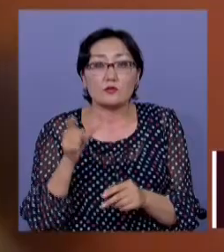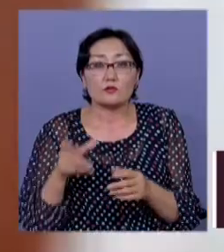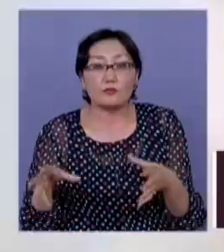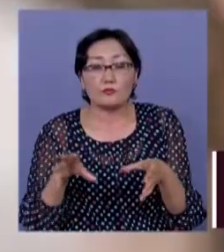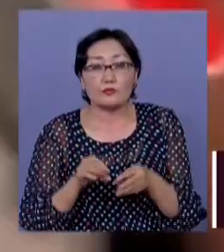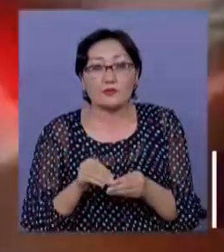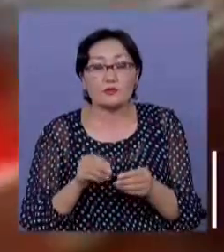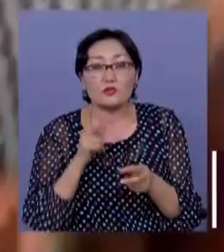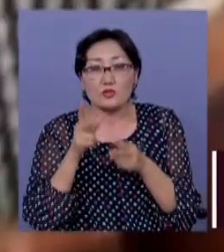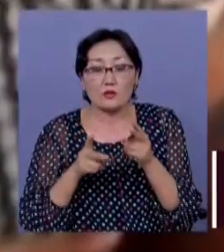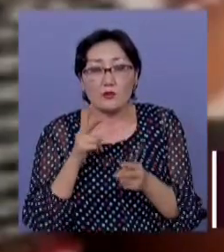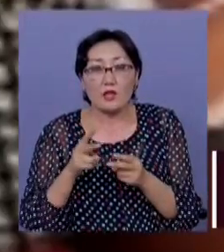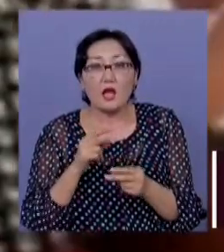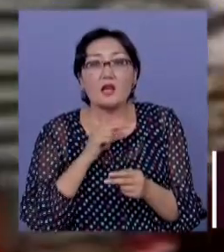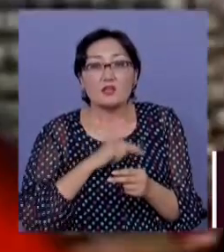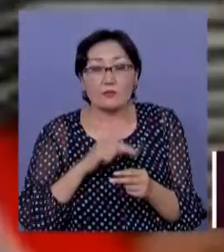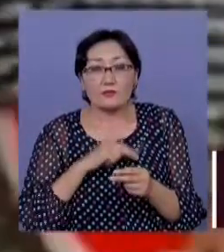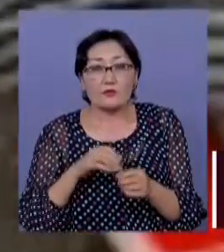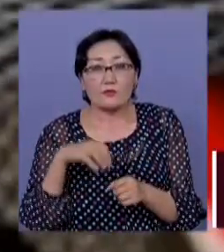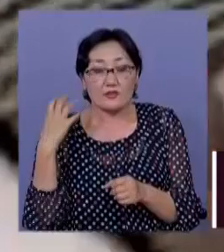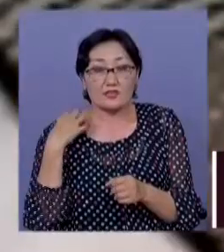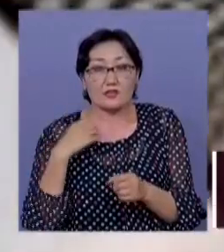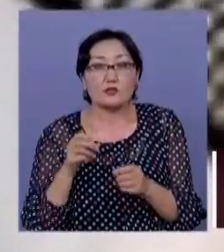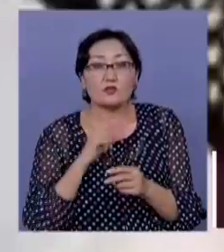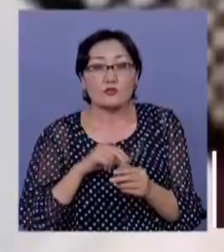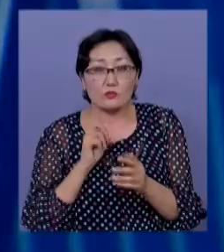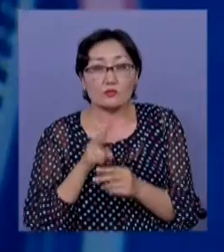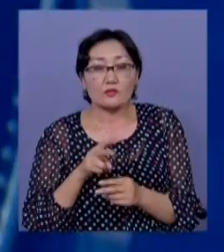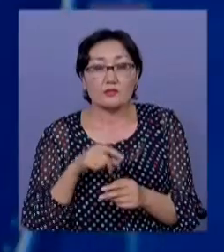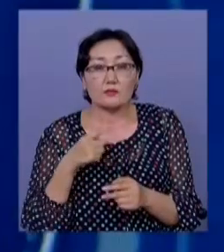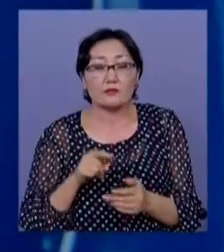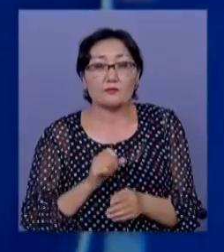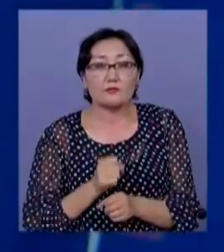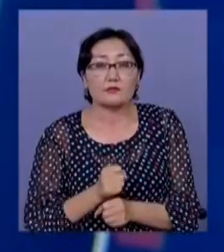қадамға басшыларының жұмыстан қуылғанынан кейін барған деді.